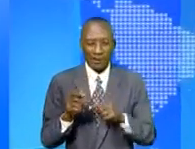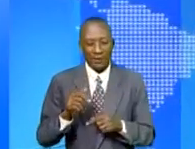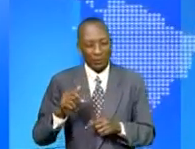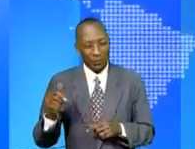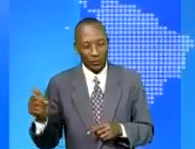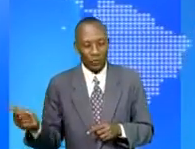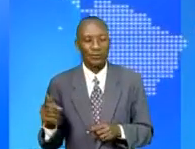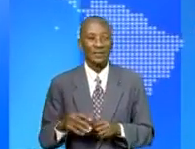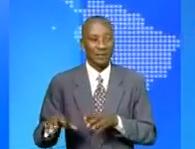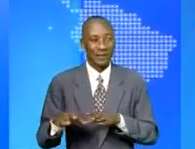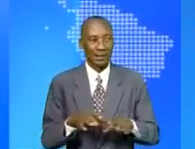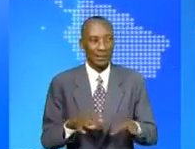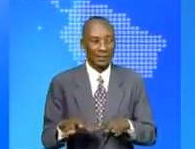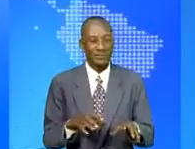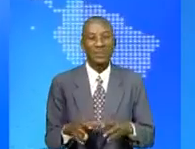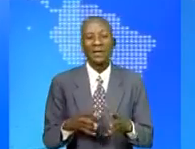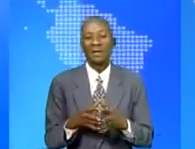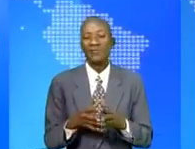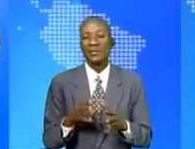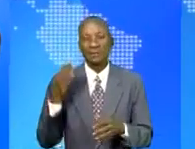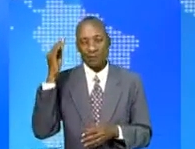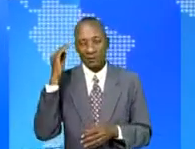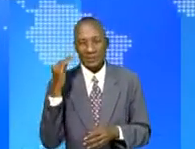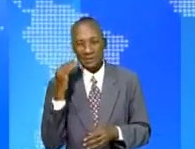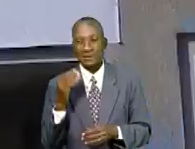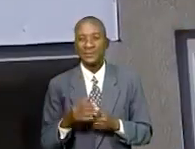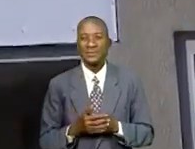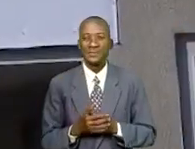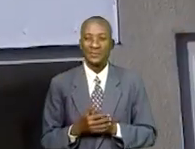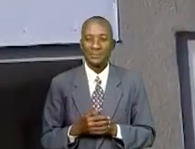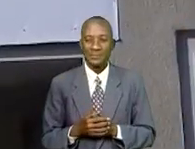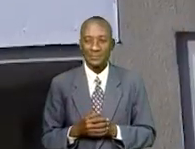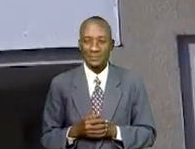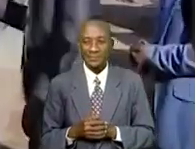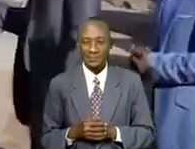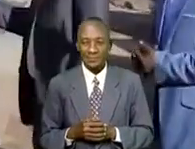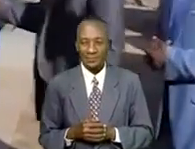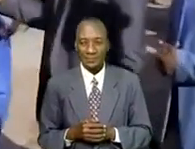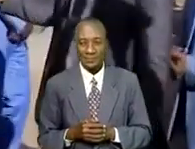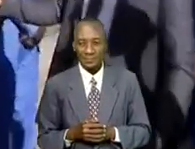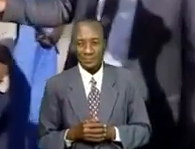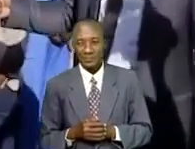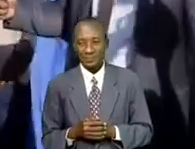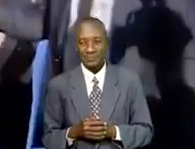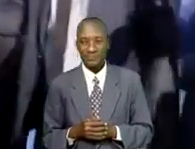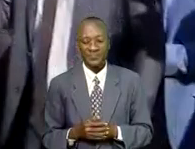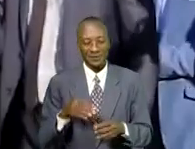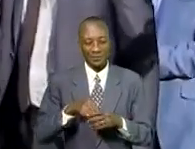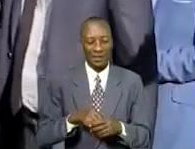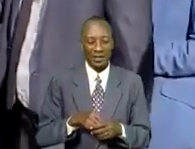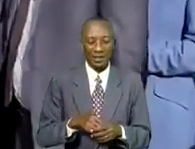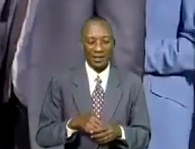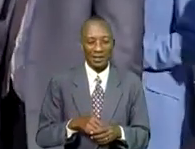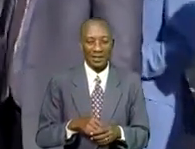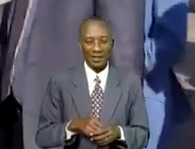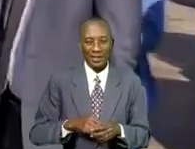la visite du ministre de l'Enseignement supérieur universitaire. Déjà à 8h, le patron de l'enseignement supérieur et universitaire